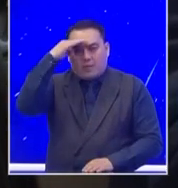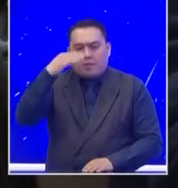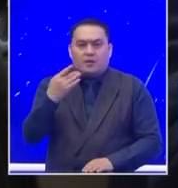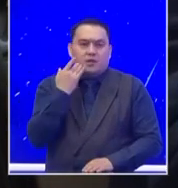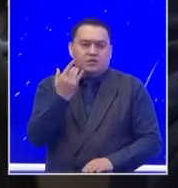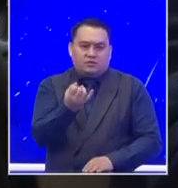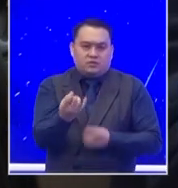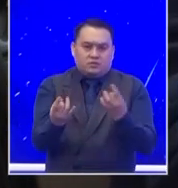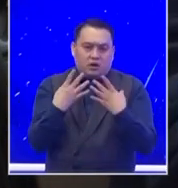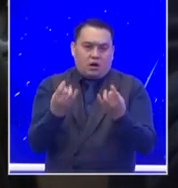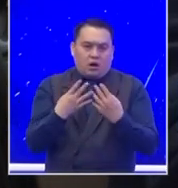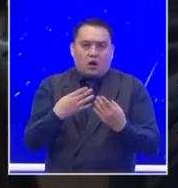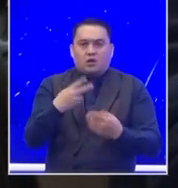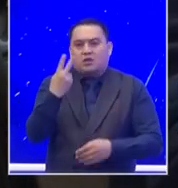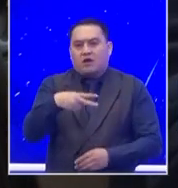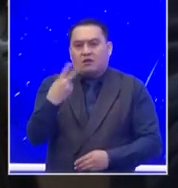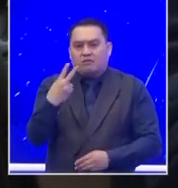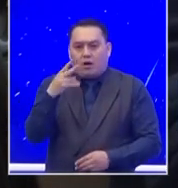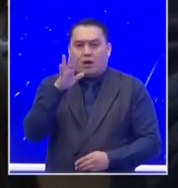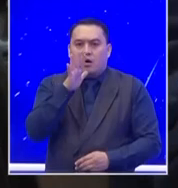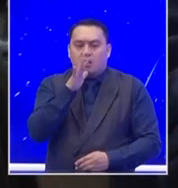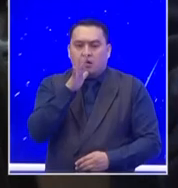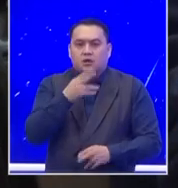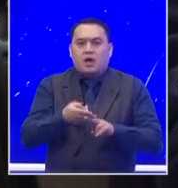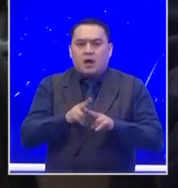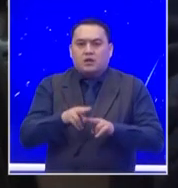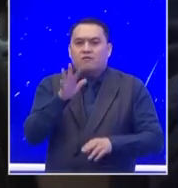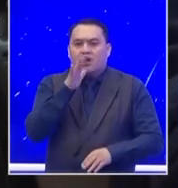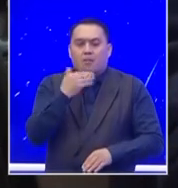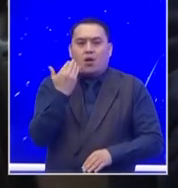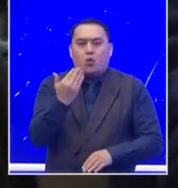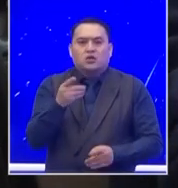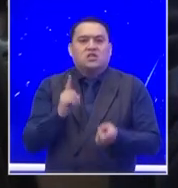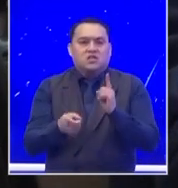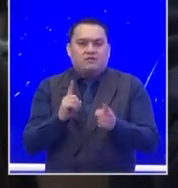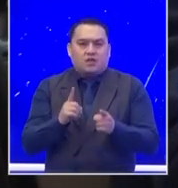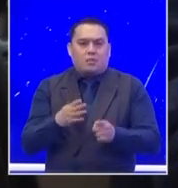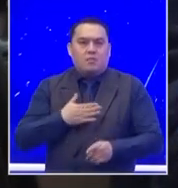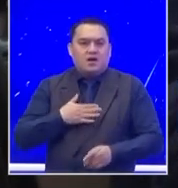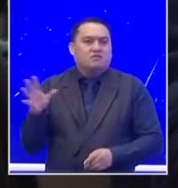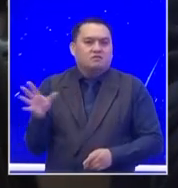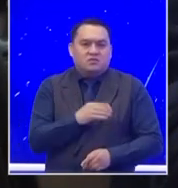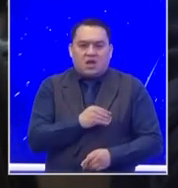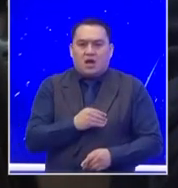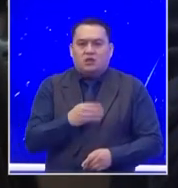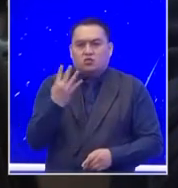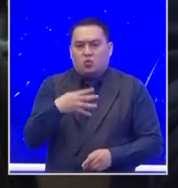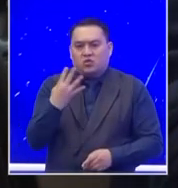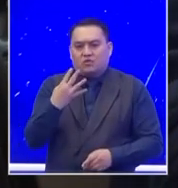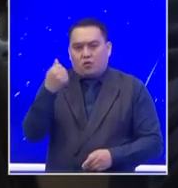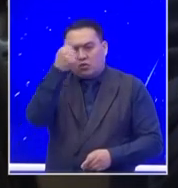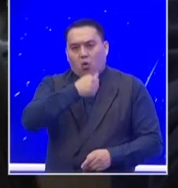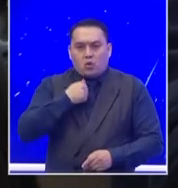попали они, отцу было 22 года. На тот момент, вот действительно, мы бы все, это 44-й год,